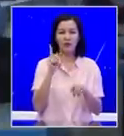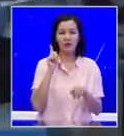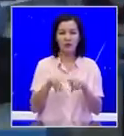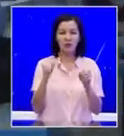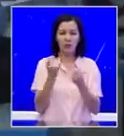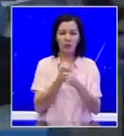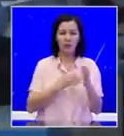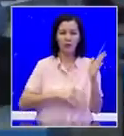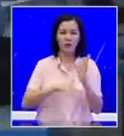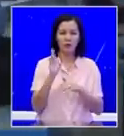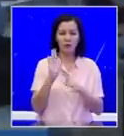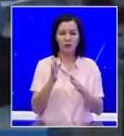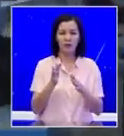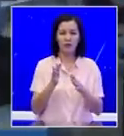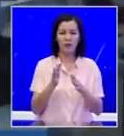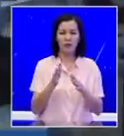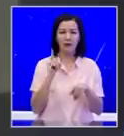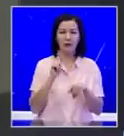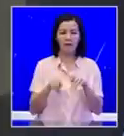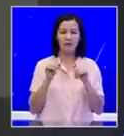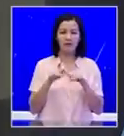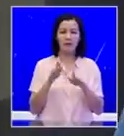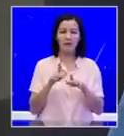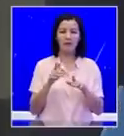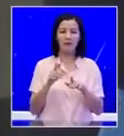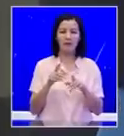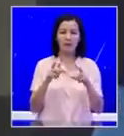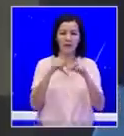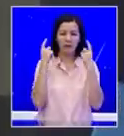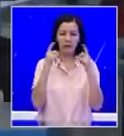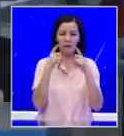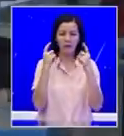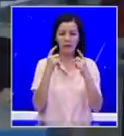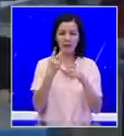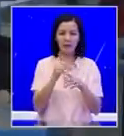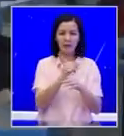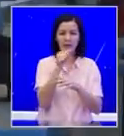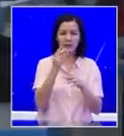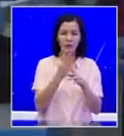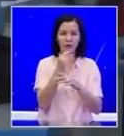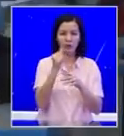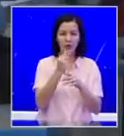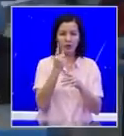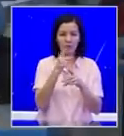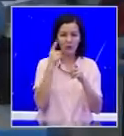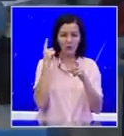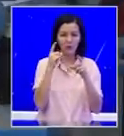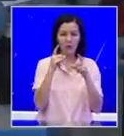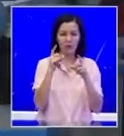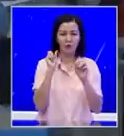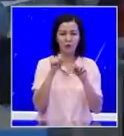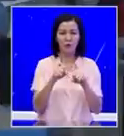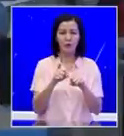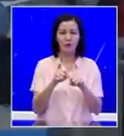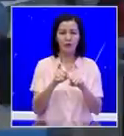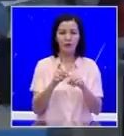машинкалар. Өте самый жақсы тестіге етін машинкалар. Одноразовый маскалар бұлар. 2 сағат, 3 сағат бір маска. 2 сағат ауыстыру керек.